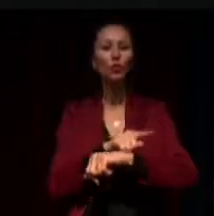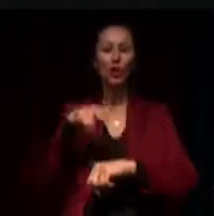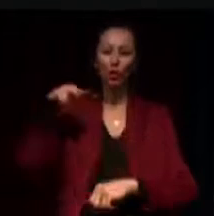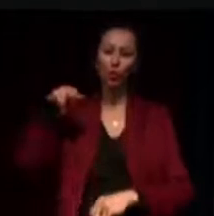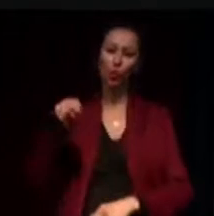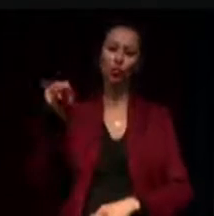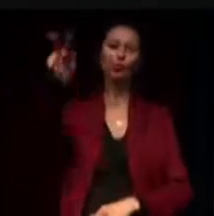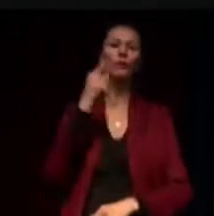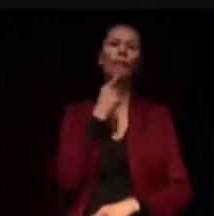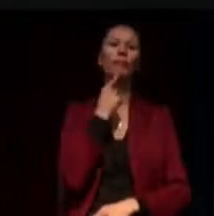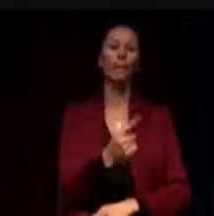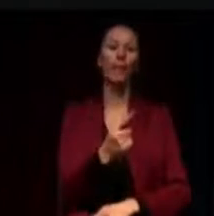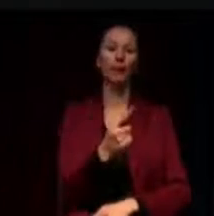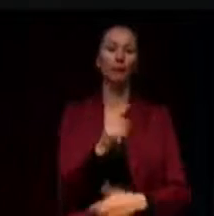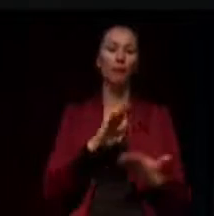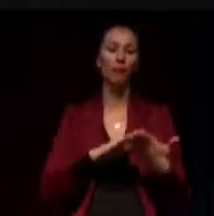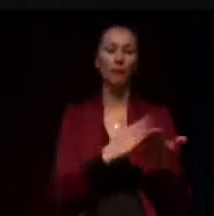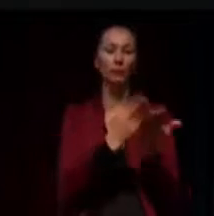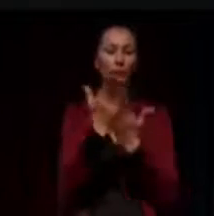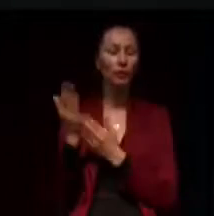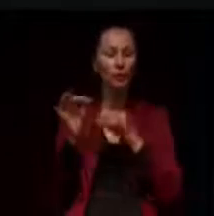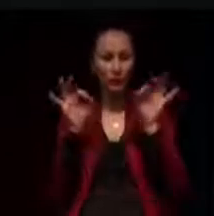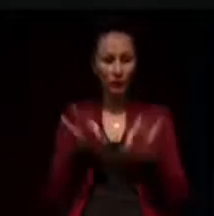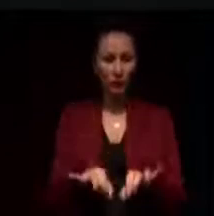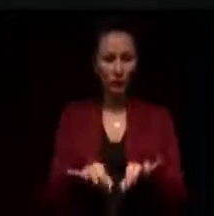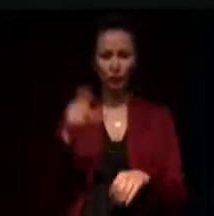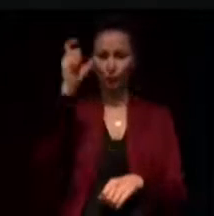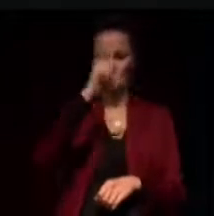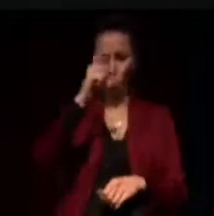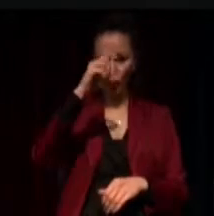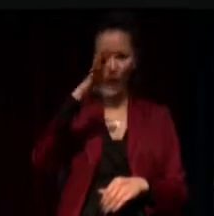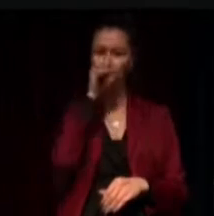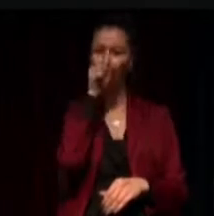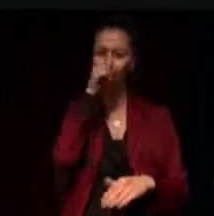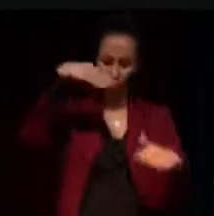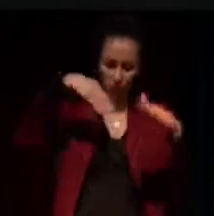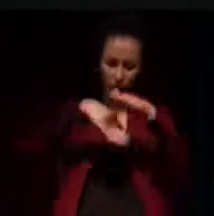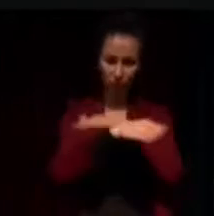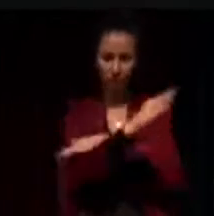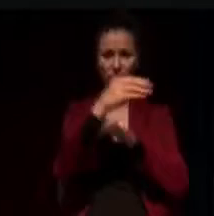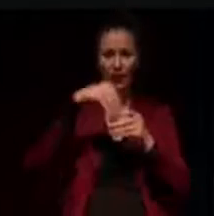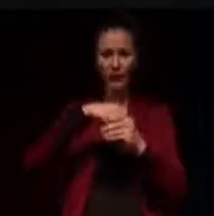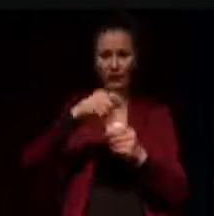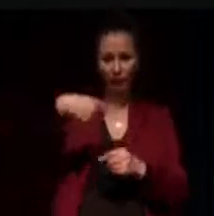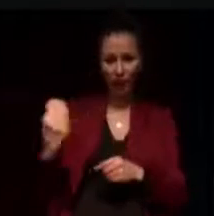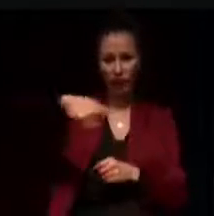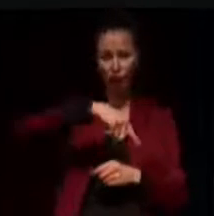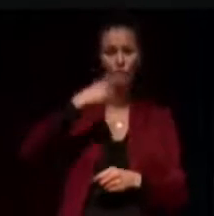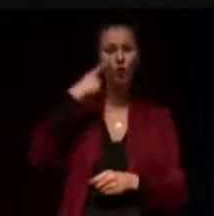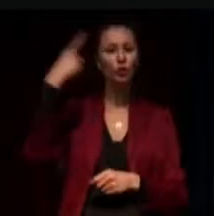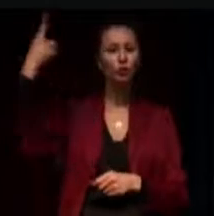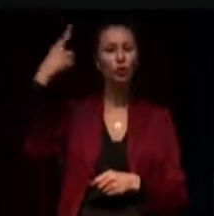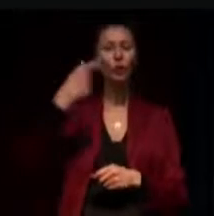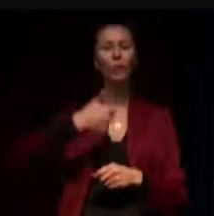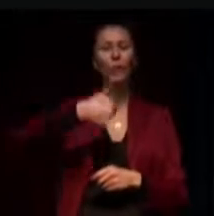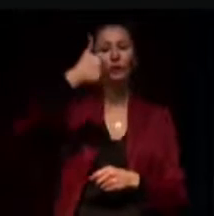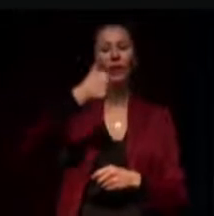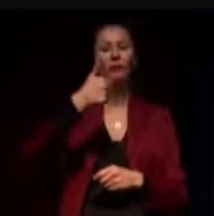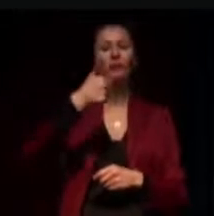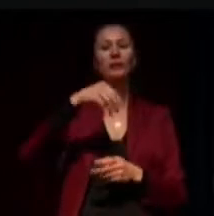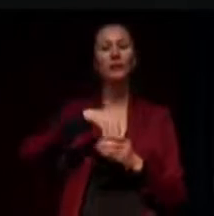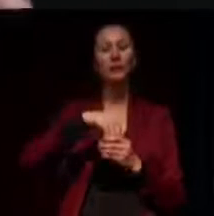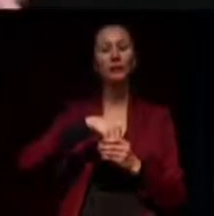demek değerli arkadaşlar. Şimdi Buca Tüneli Viyadük ihaleleri Cumhurbaşkanlığı genelgesi sonrası yüklü neç